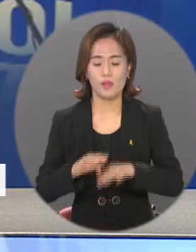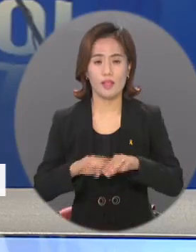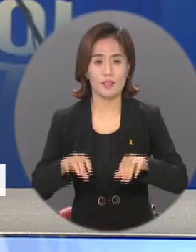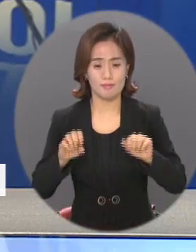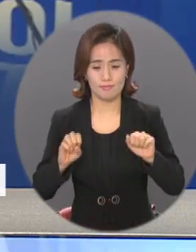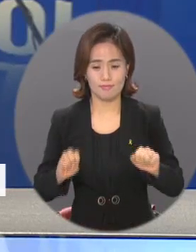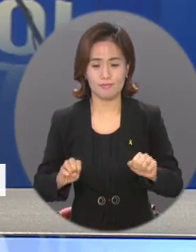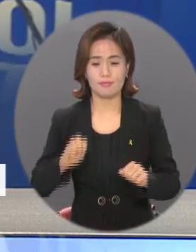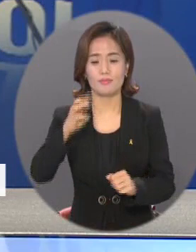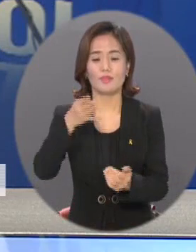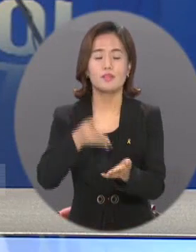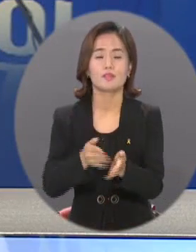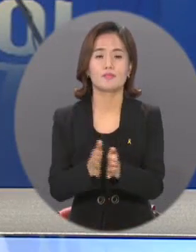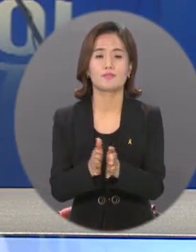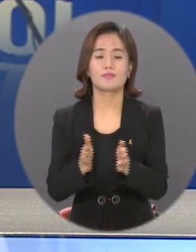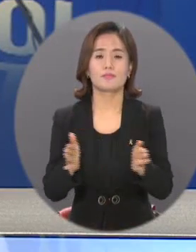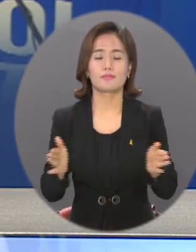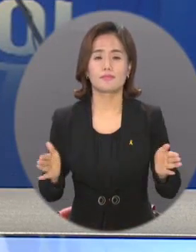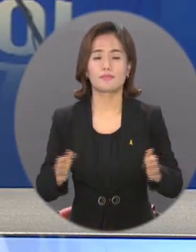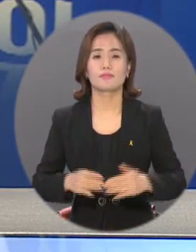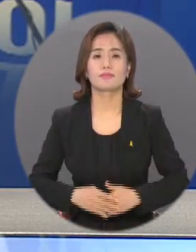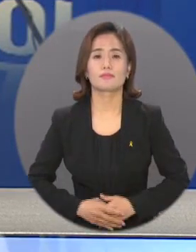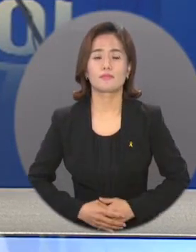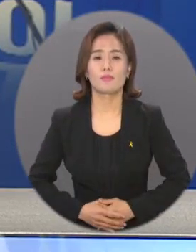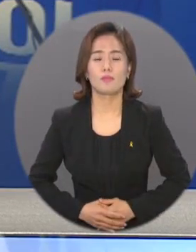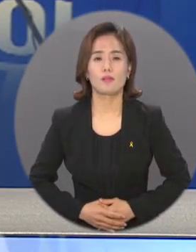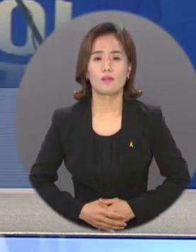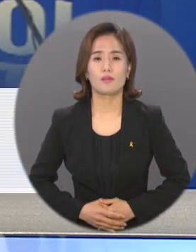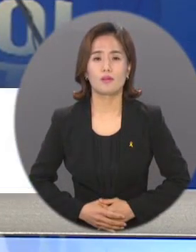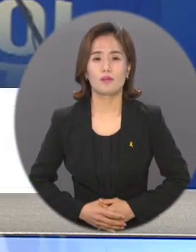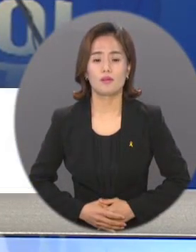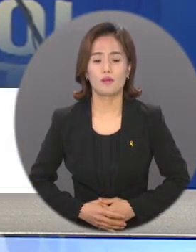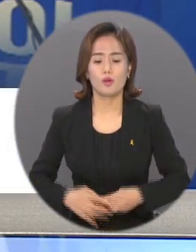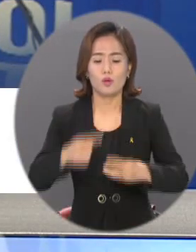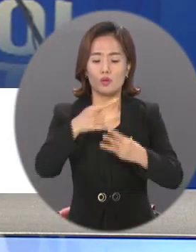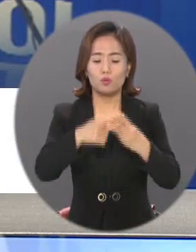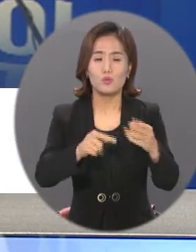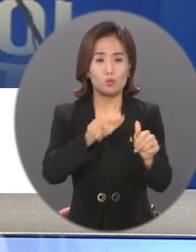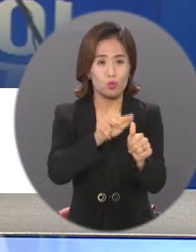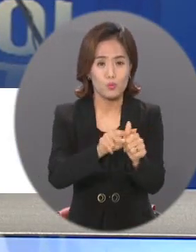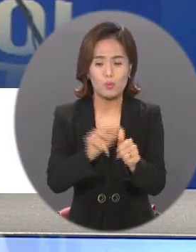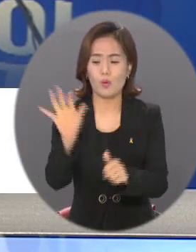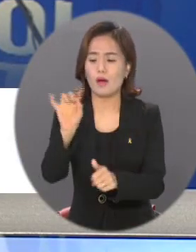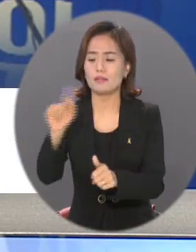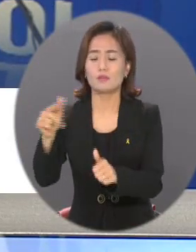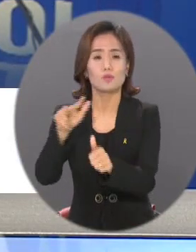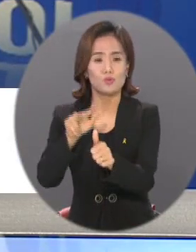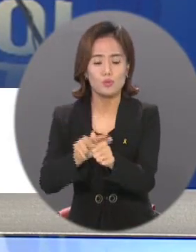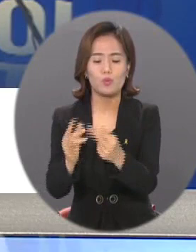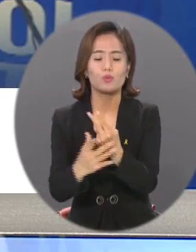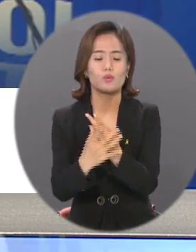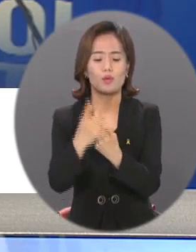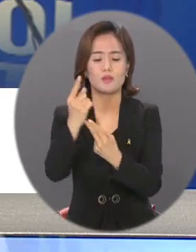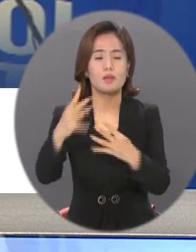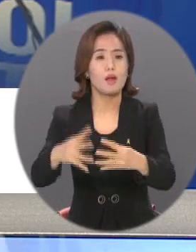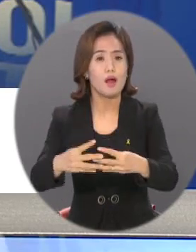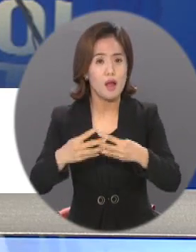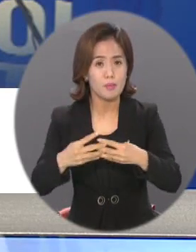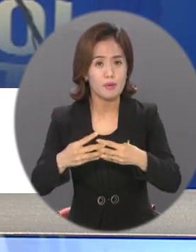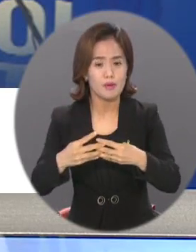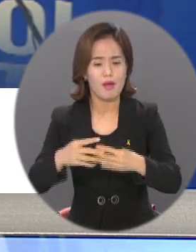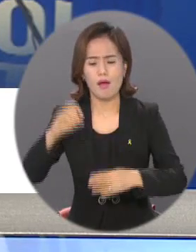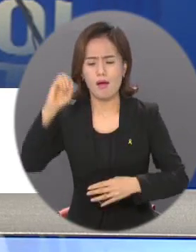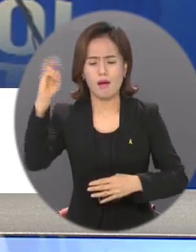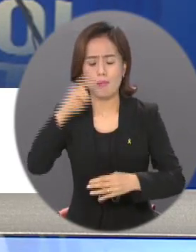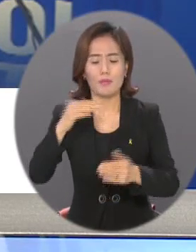여러분 안녕하십니까? 광주 MBC 뉴스데스크입니다. 윤석열 후보와 안철수 후보의 단일화 합의로 대선판이